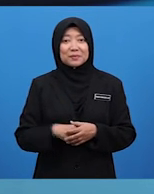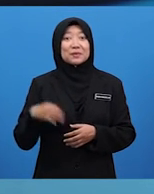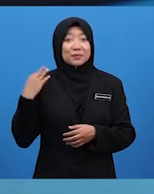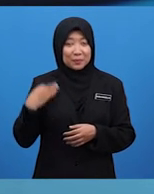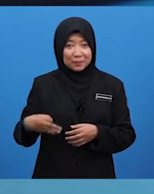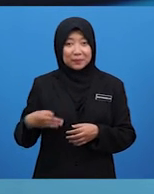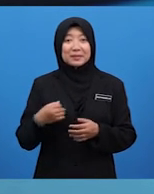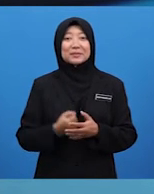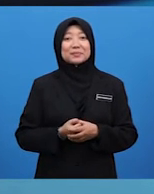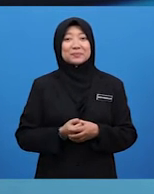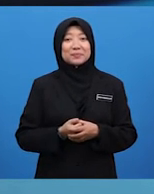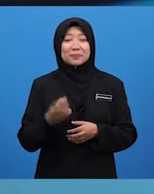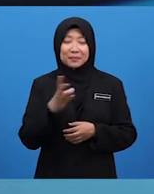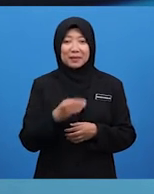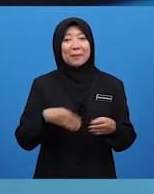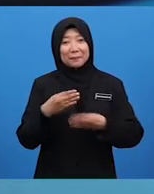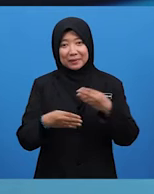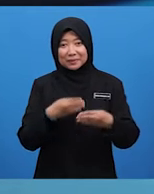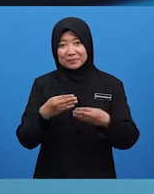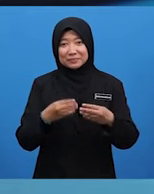Fabrik dan benang.